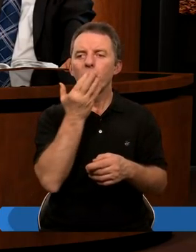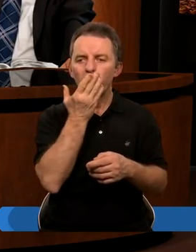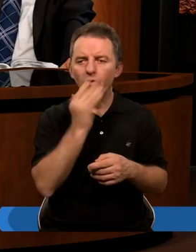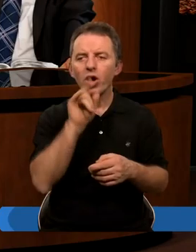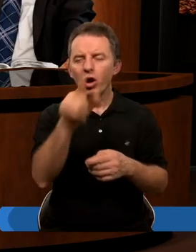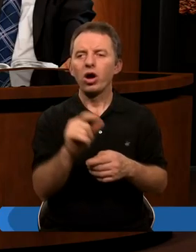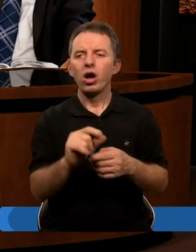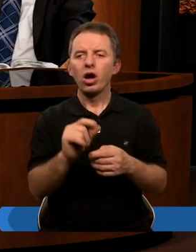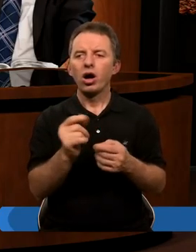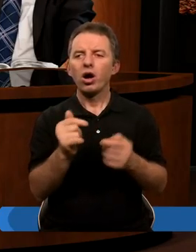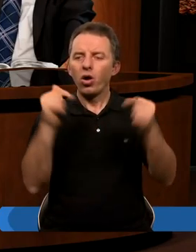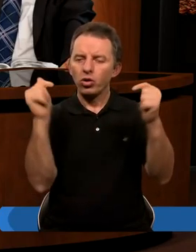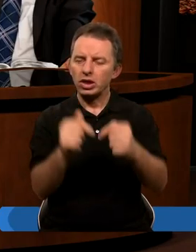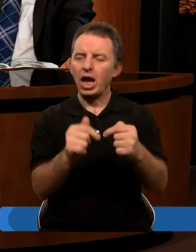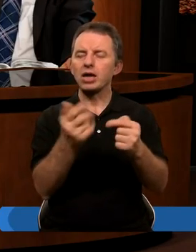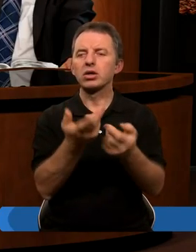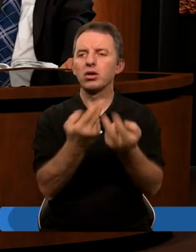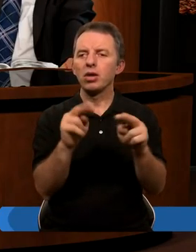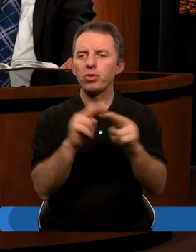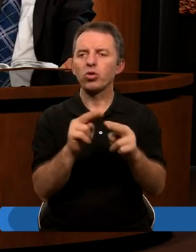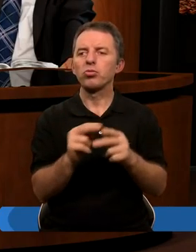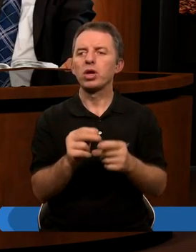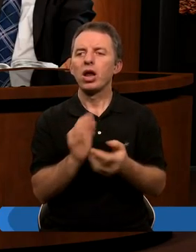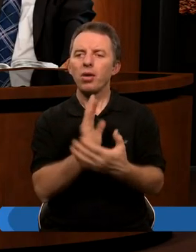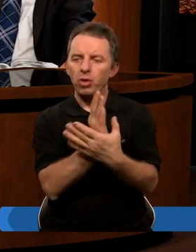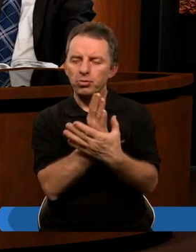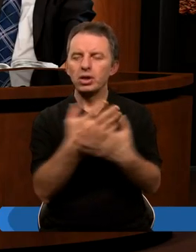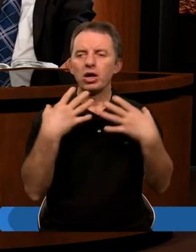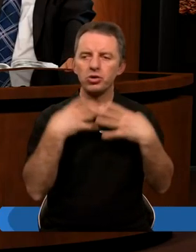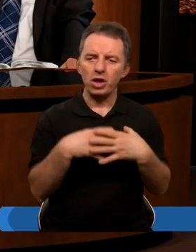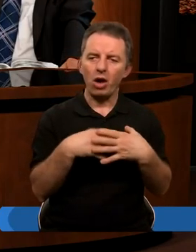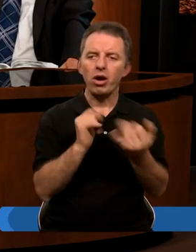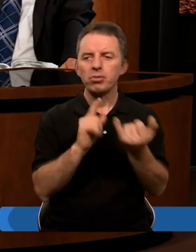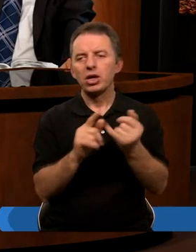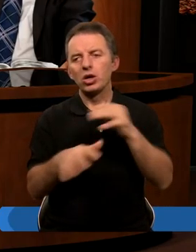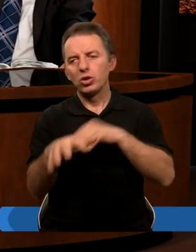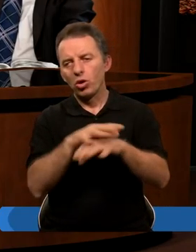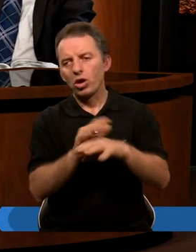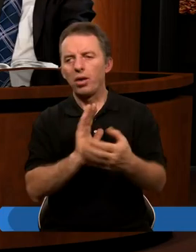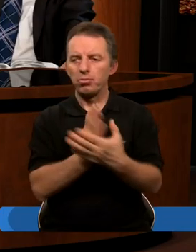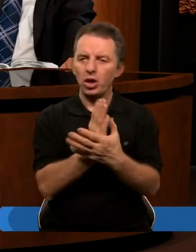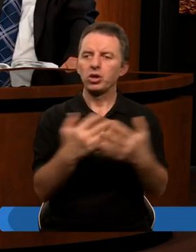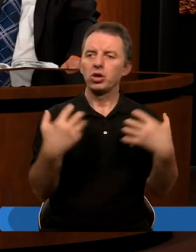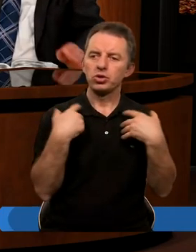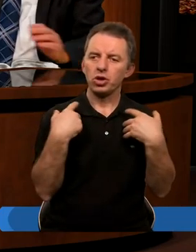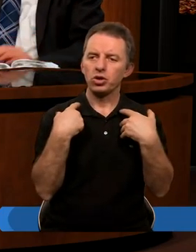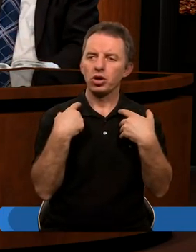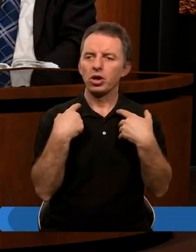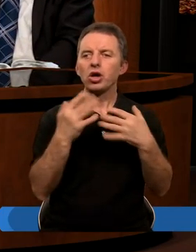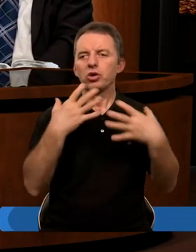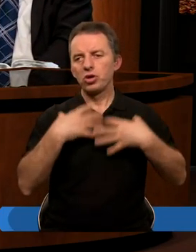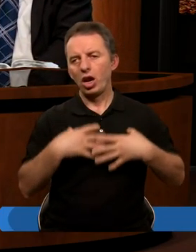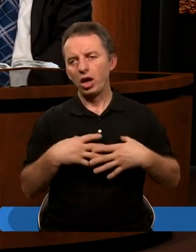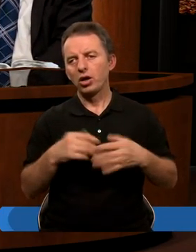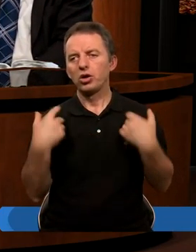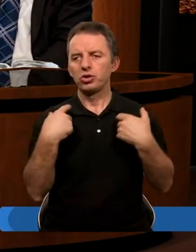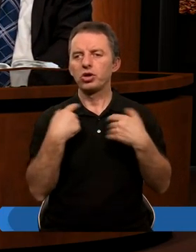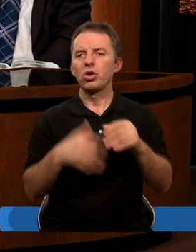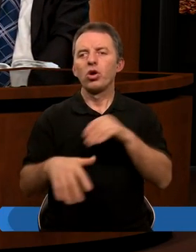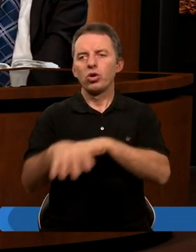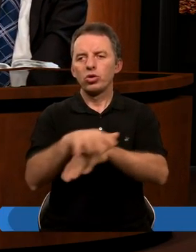mówi o kontraście pomiędzy ciałem i duchem, pomiędzy życiu cielesnym i